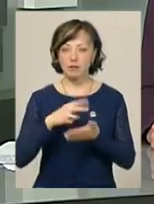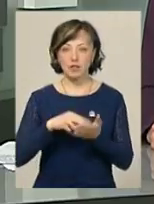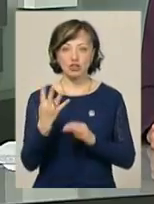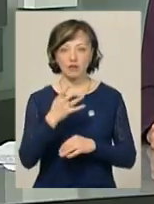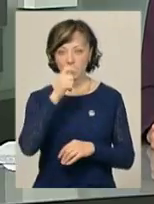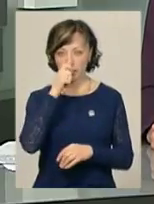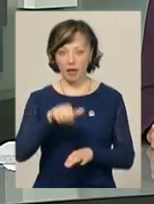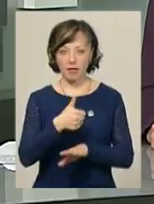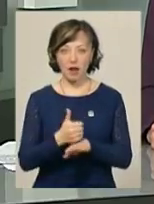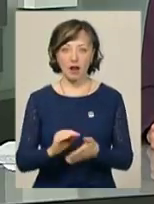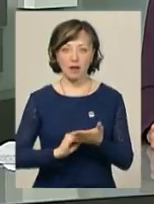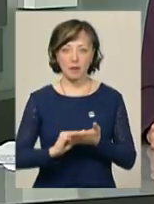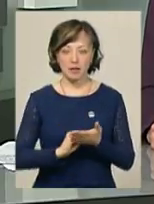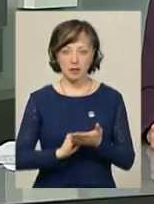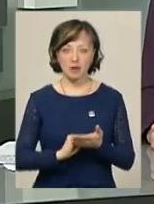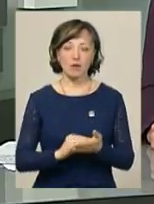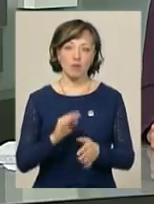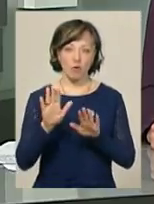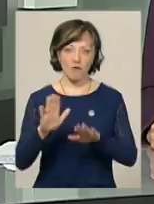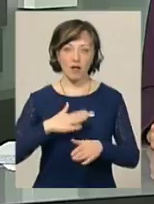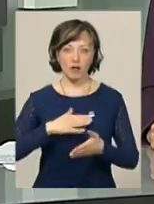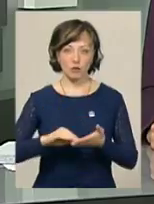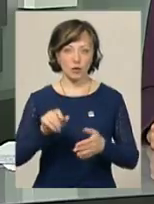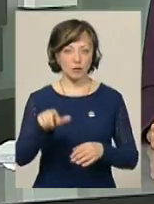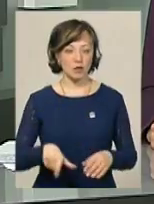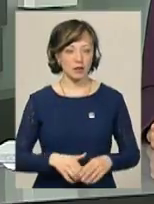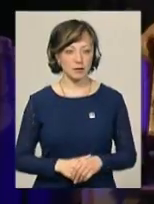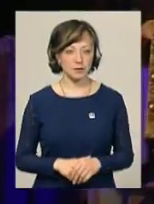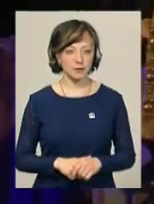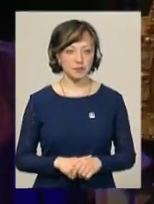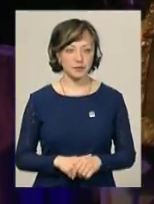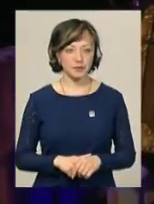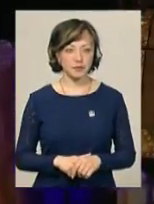На генеральній репетиції «Скупого» побувала Тетяна Ворожцова.